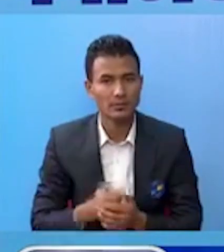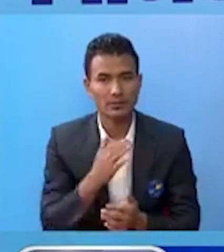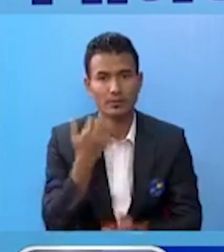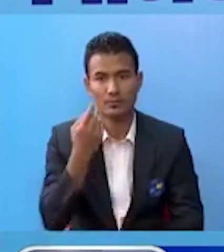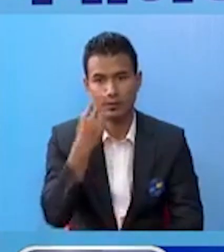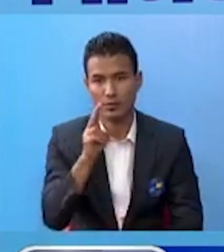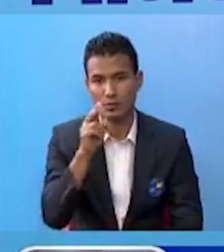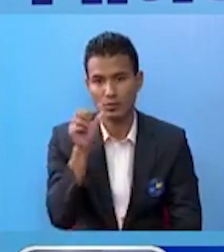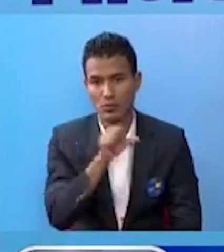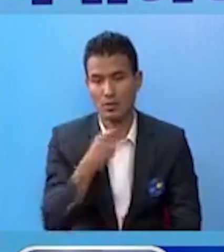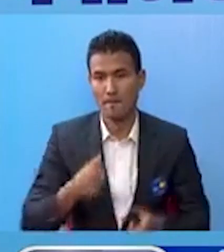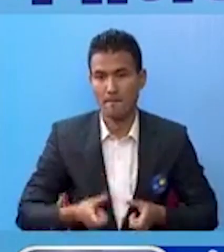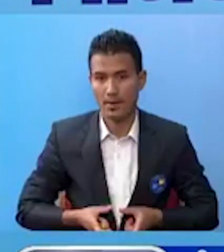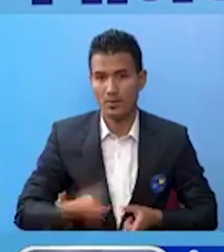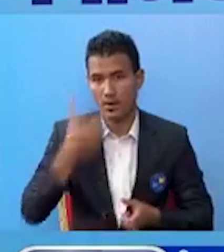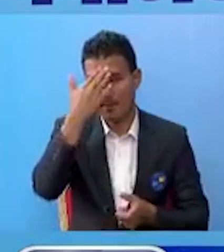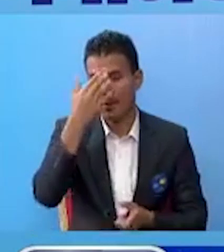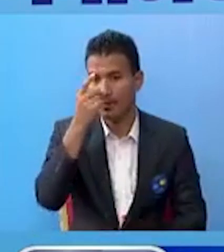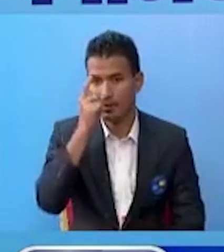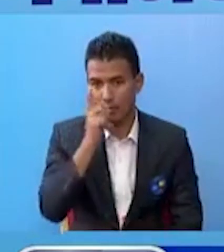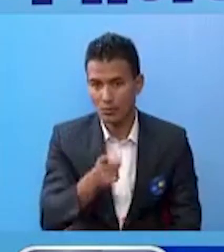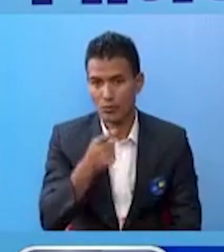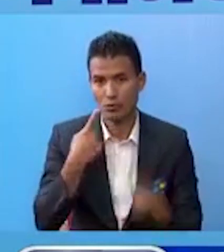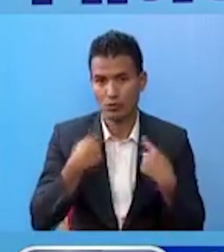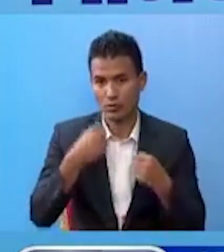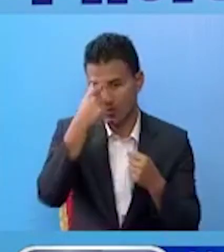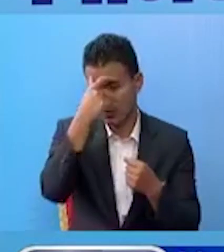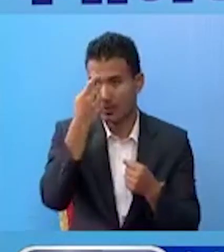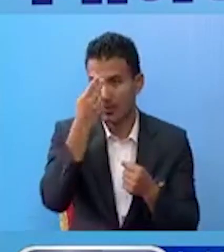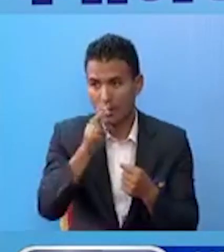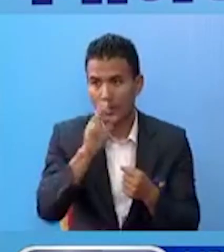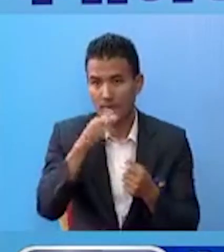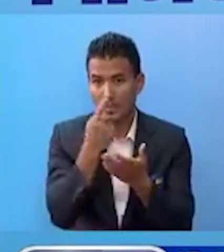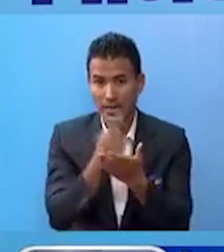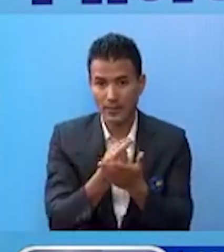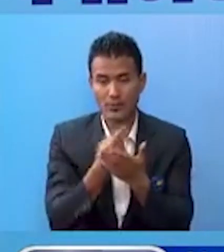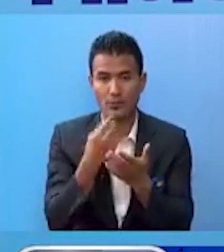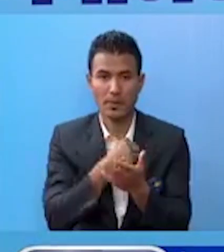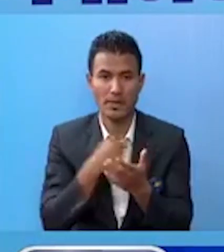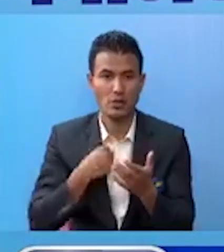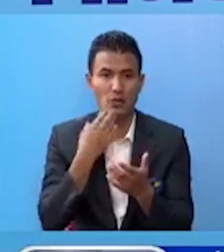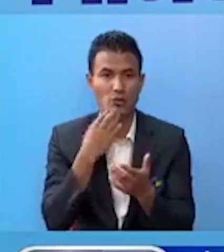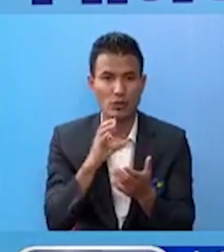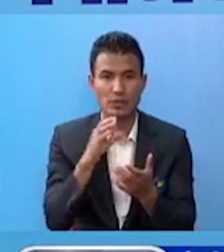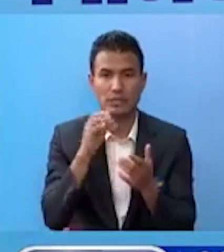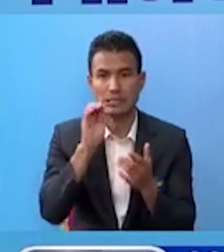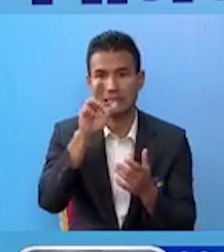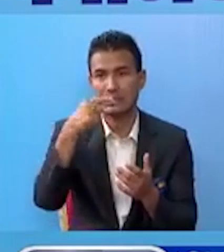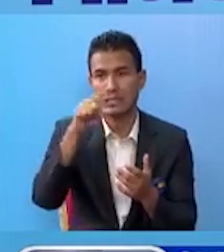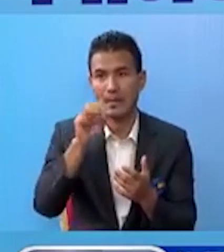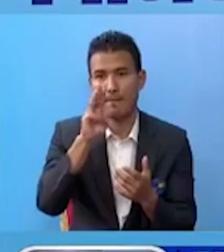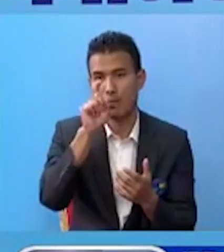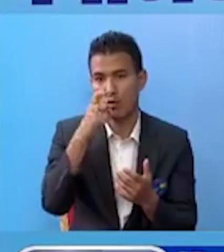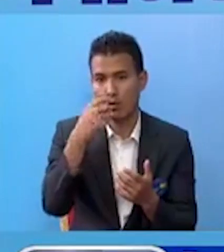निधन भएको। उहाँ मृगौला रोगका बिरामी हुनुहुन्थ्यो। स्वास्थ्यमा समस्या आएपछि काठमाडौँ मेडिकल कलेज सिनामङ्गलमा भर्ना गरिएको